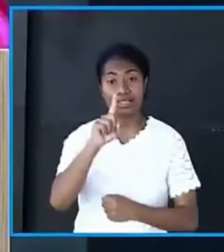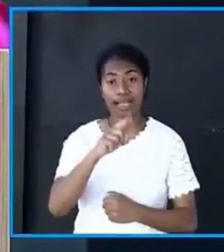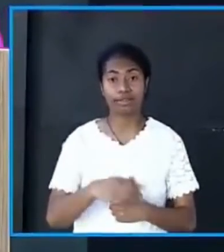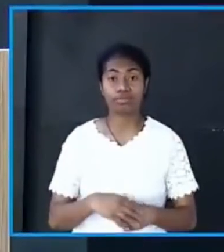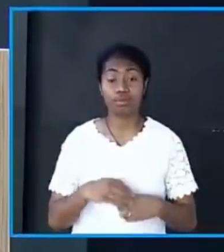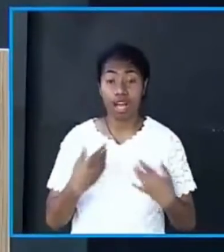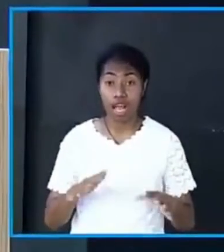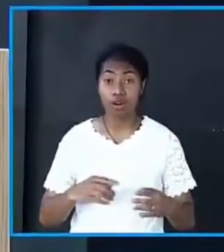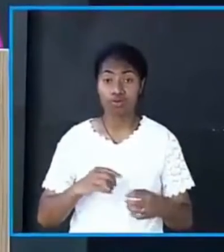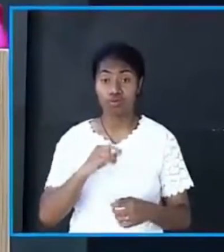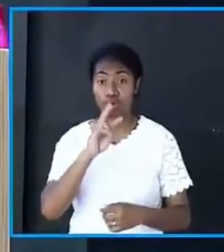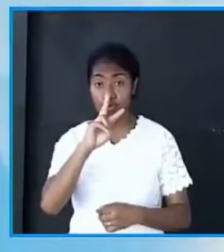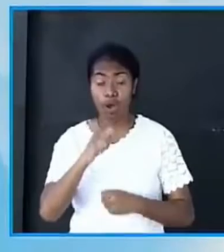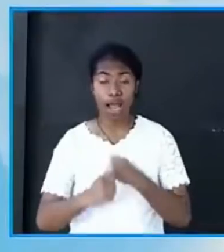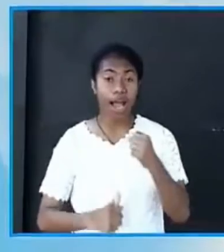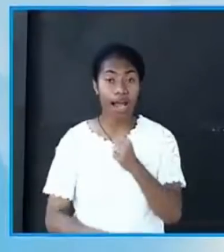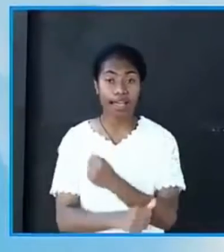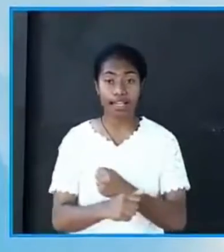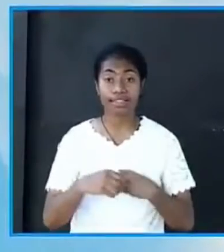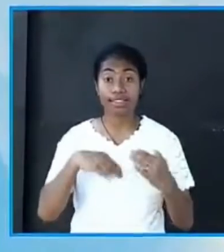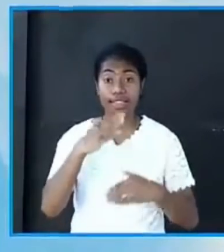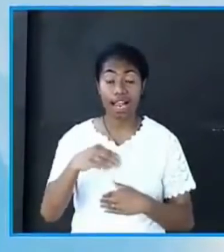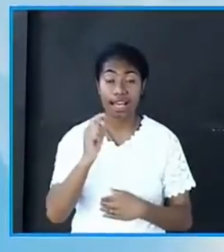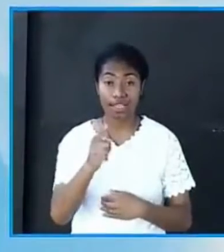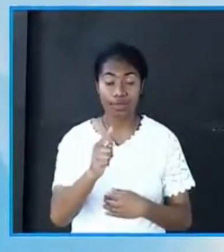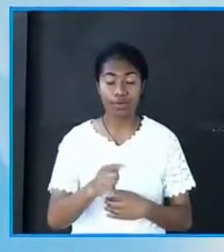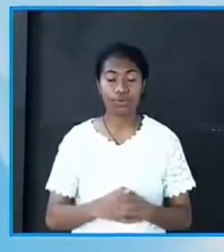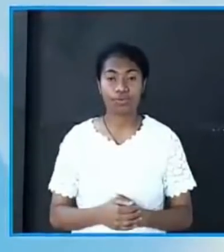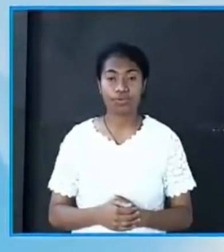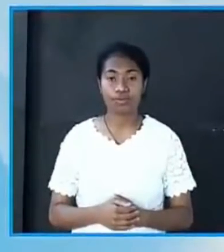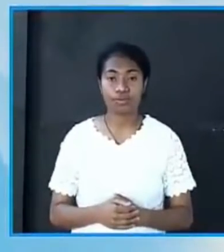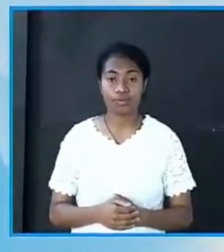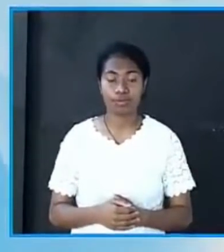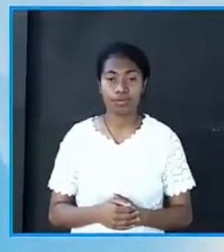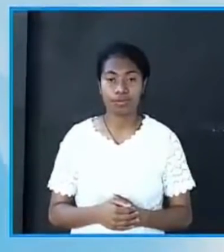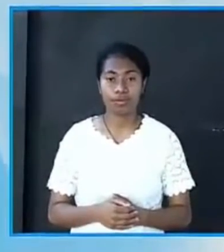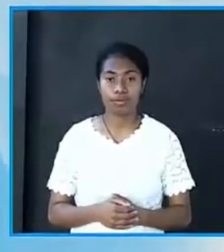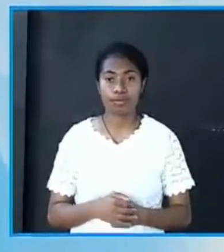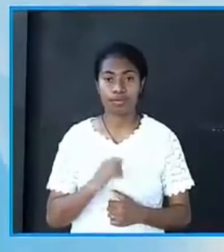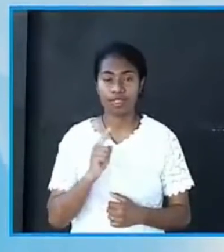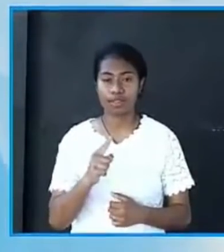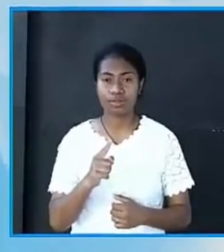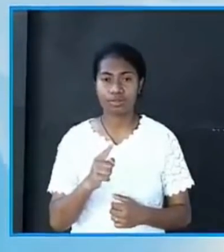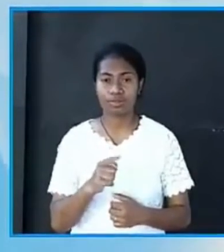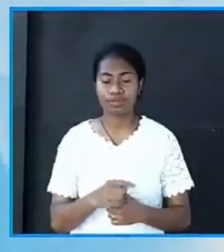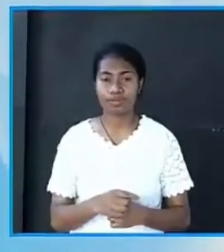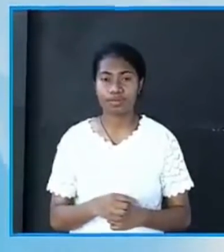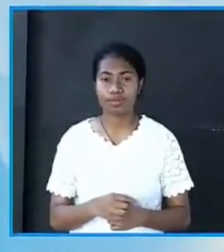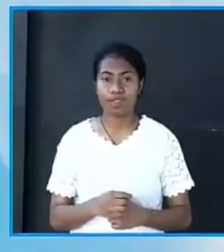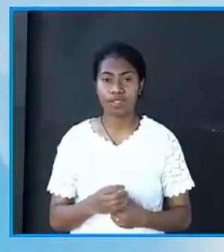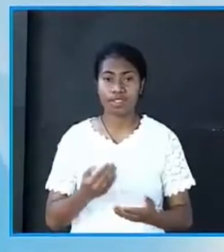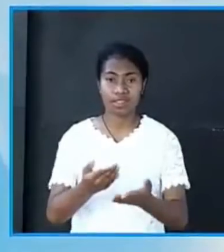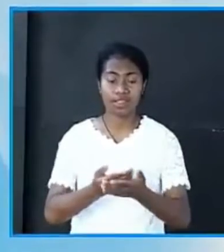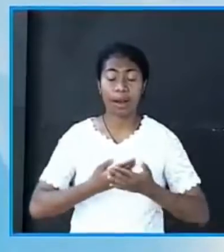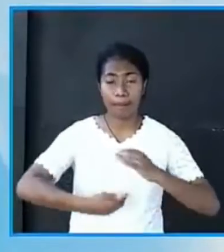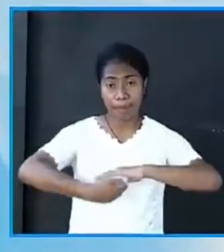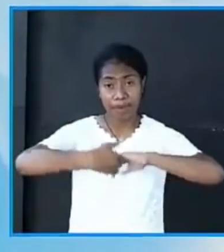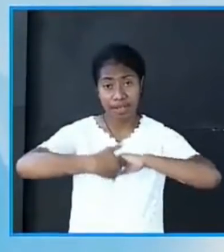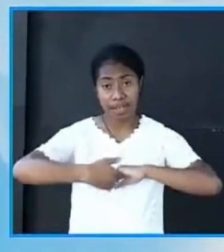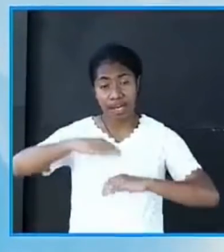setelah itu kejadian 5 ayat 3 setelah Adam hidup 130 tahun dia memperkenalkan seorang laki-laki